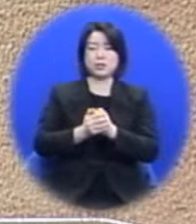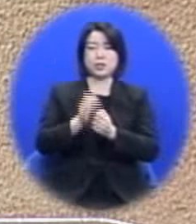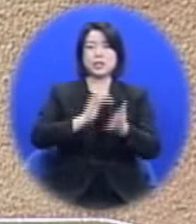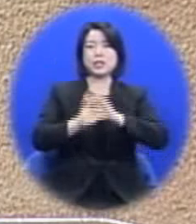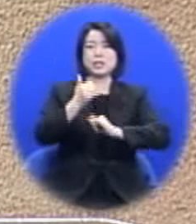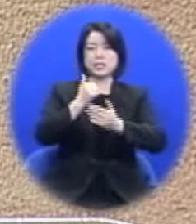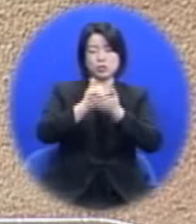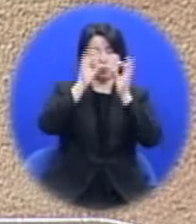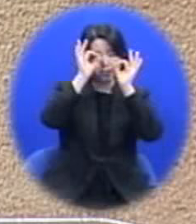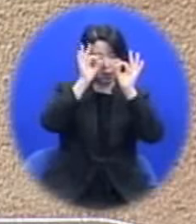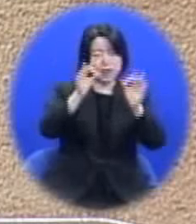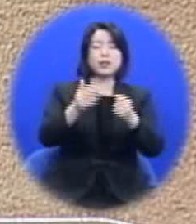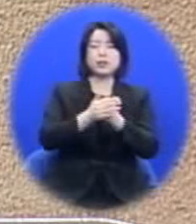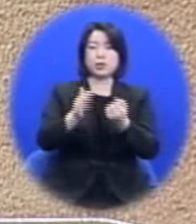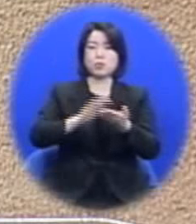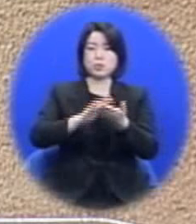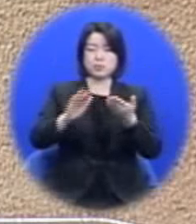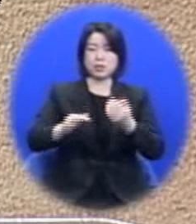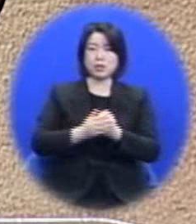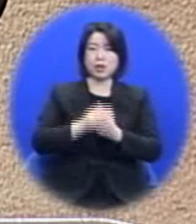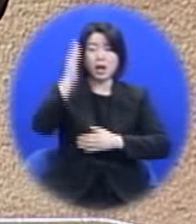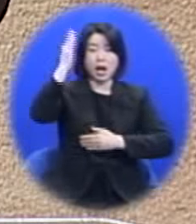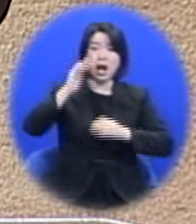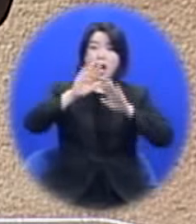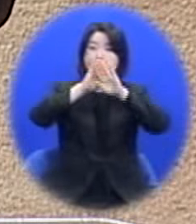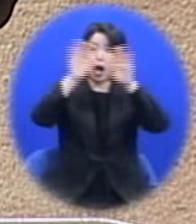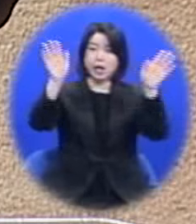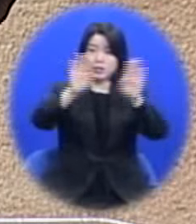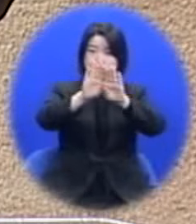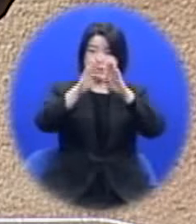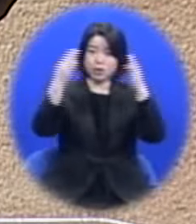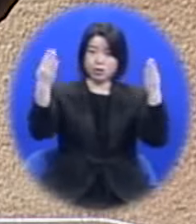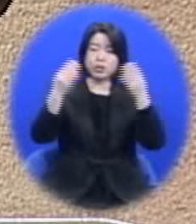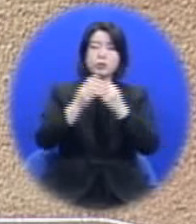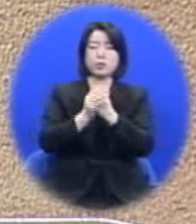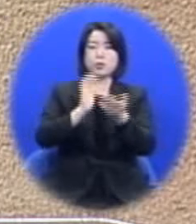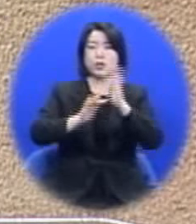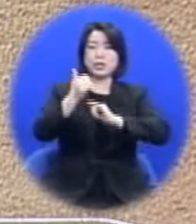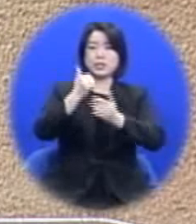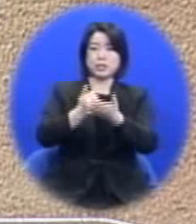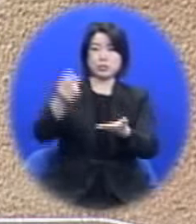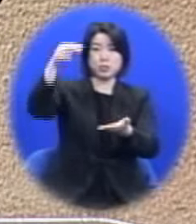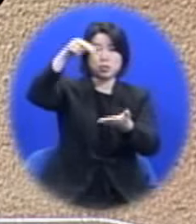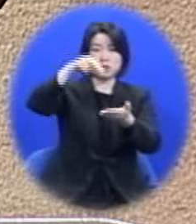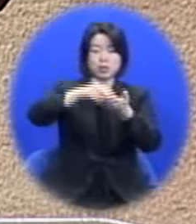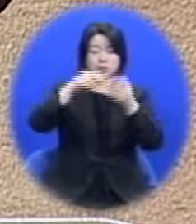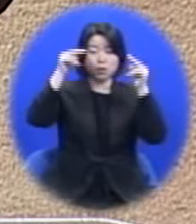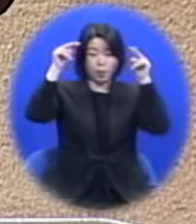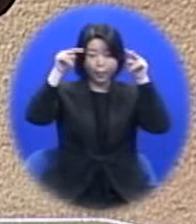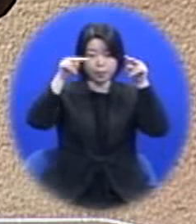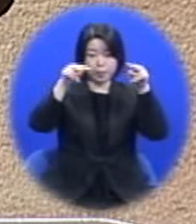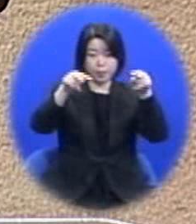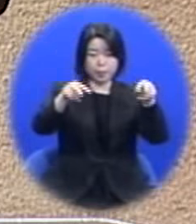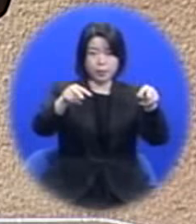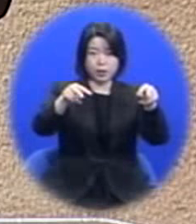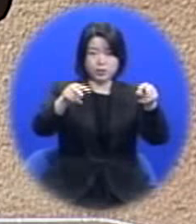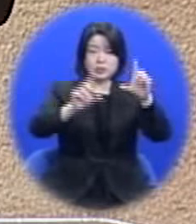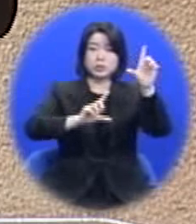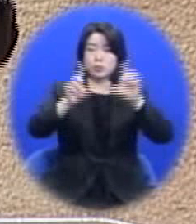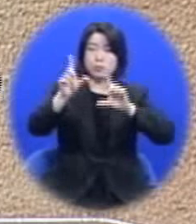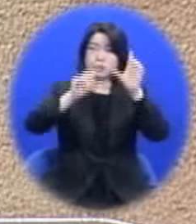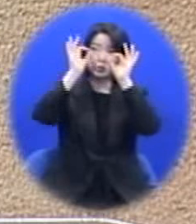보았기 때문이잖아요. 하늘 하늘이 열리고 예수님이 일어서 내려다 보시는 것을